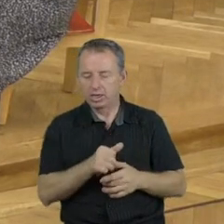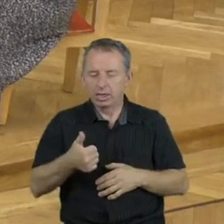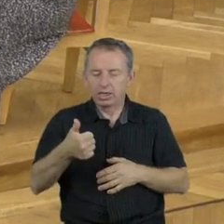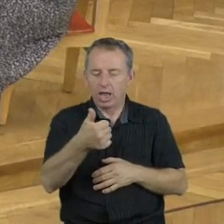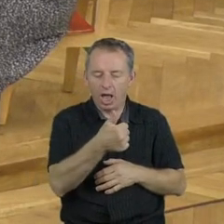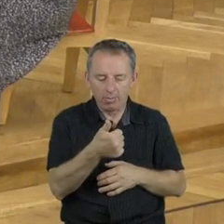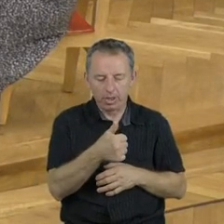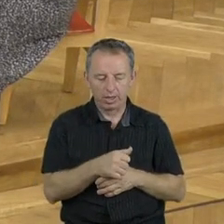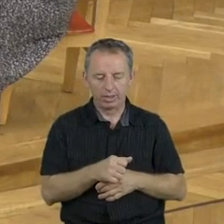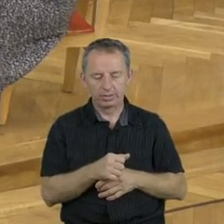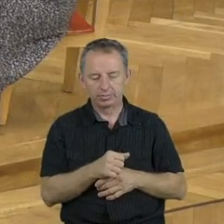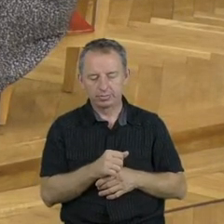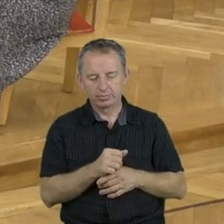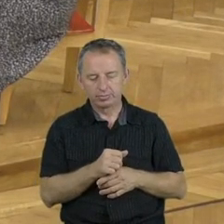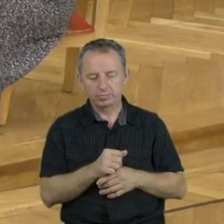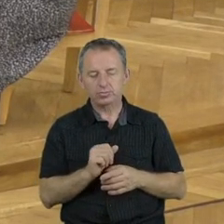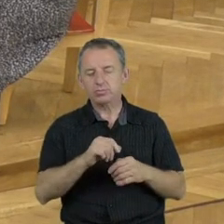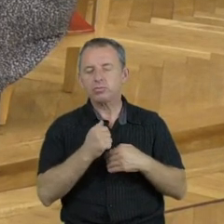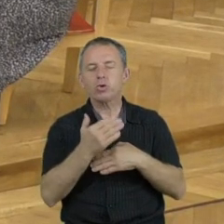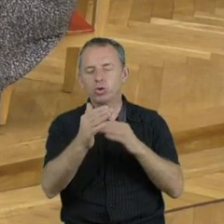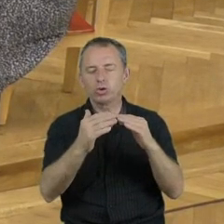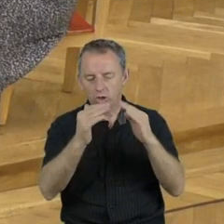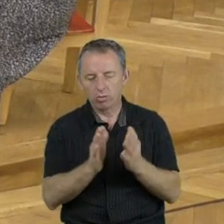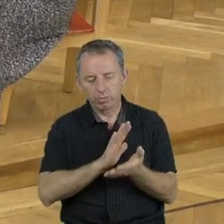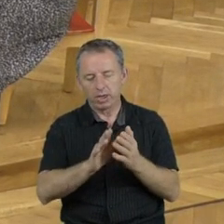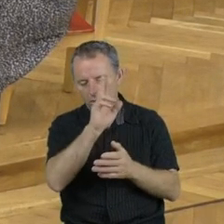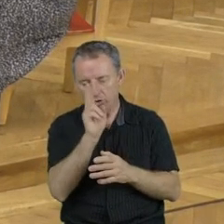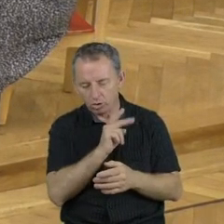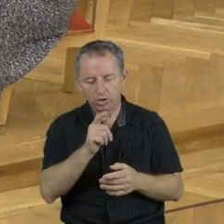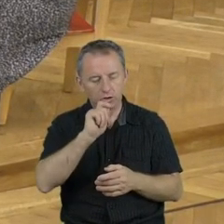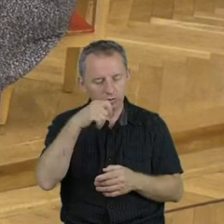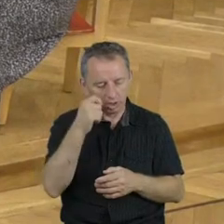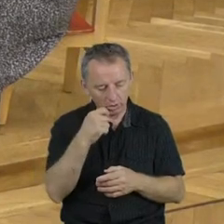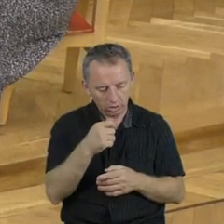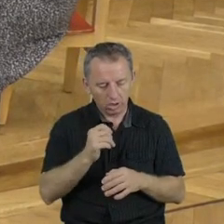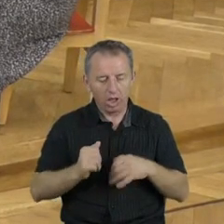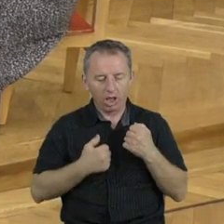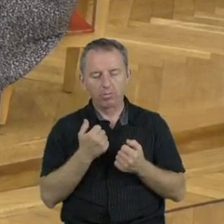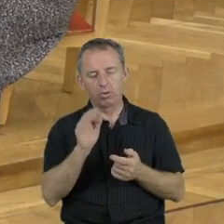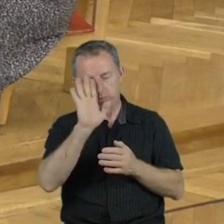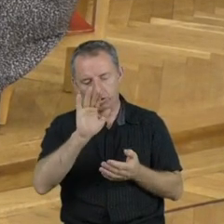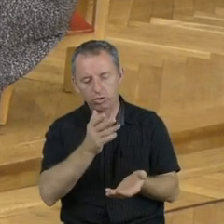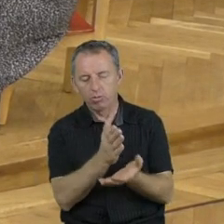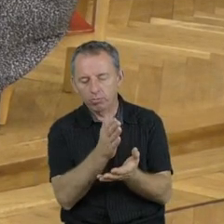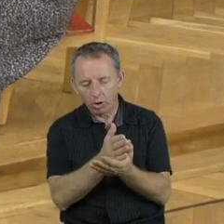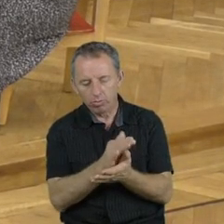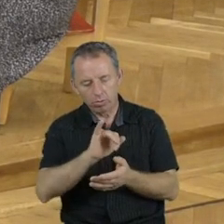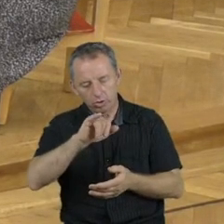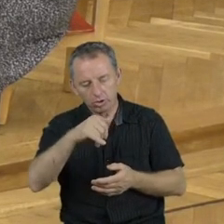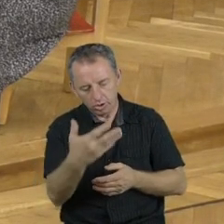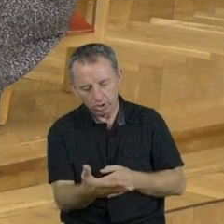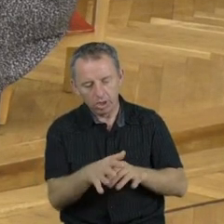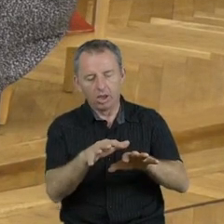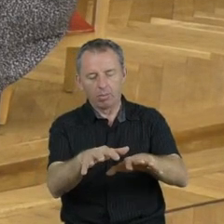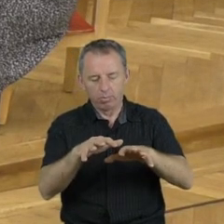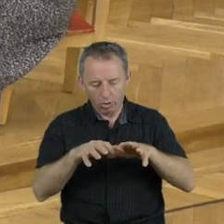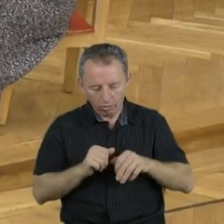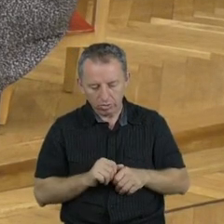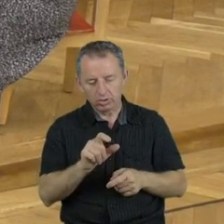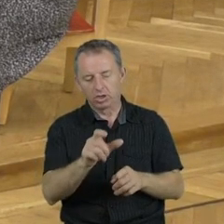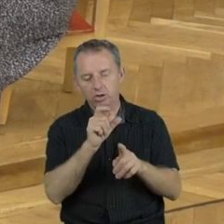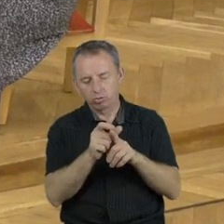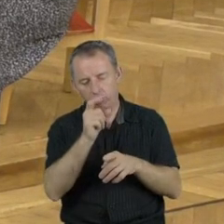poza swoim domem, bez rodziców, bez dziadków, abyś, Panie Boże, Ty pomógł im powstrzymywać takie